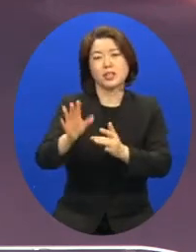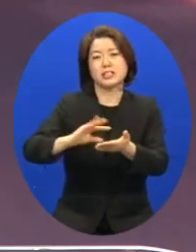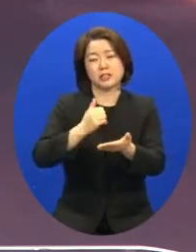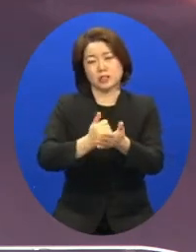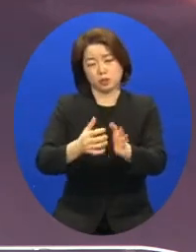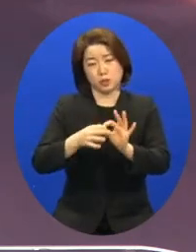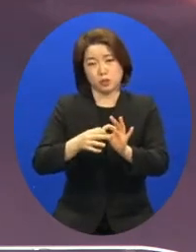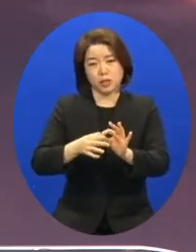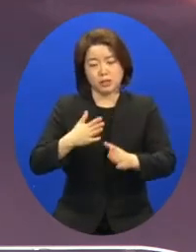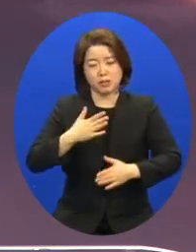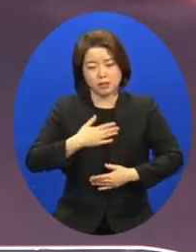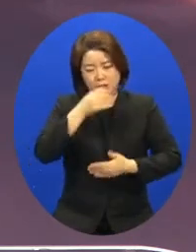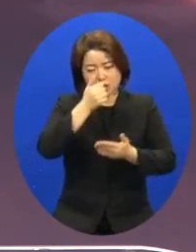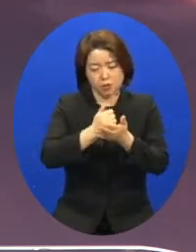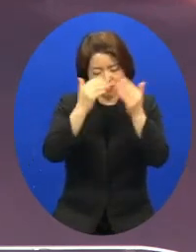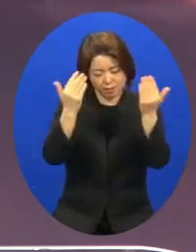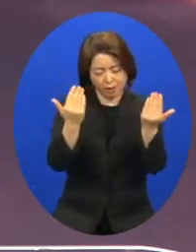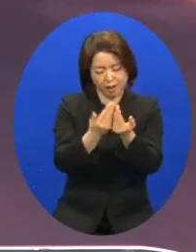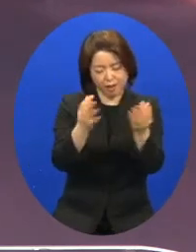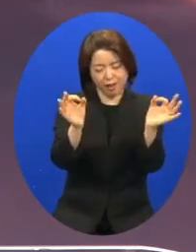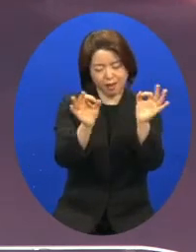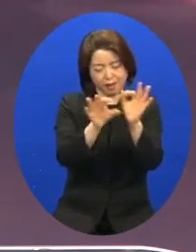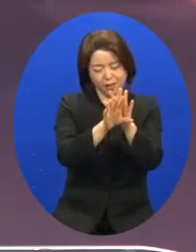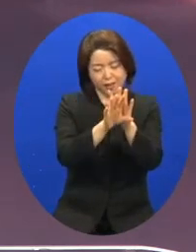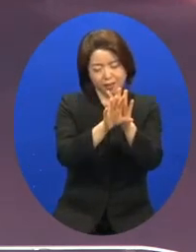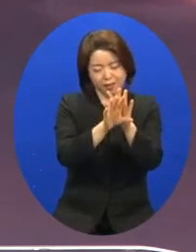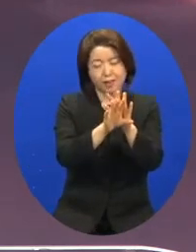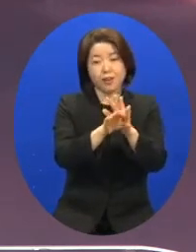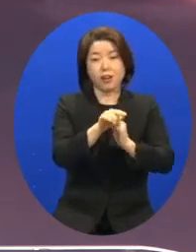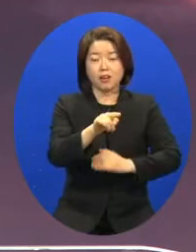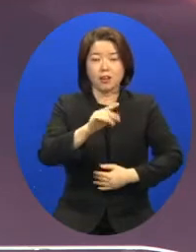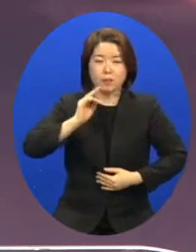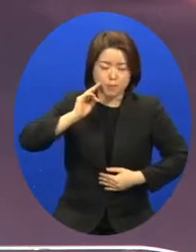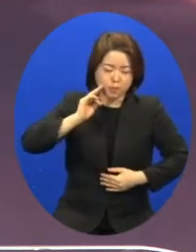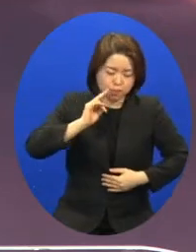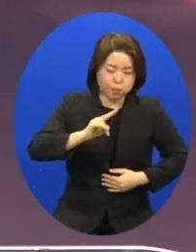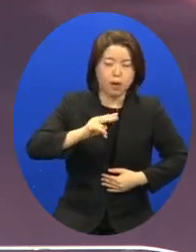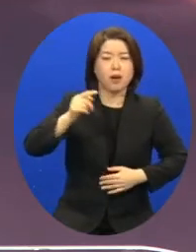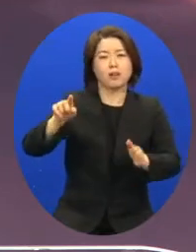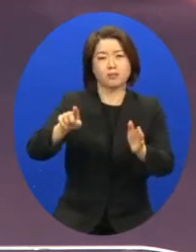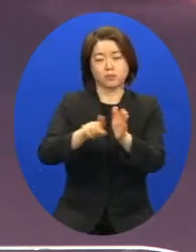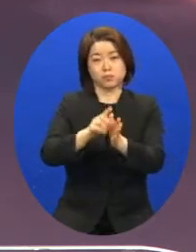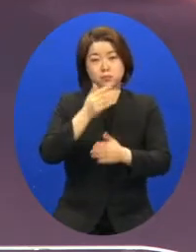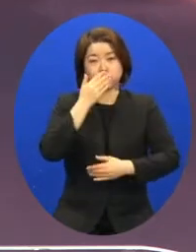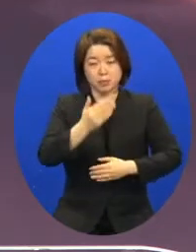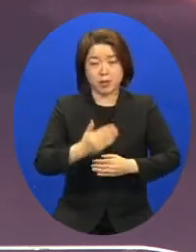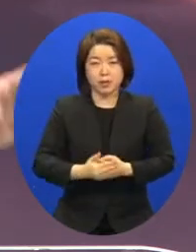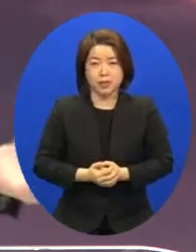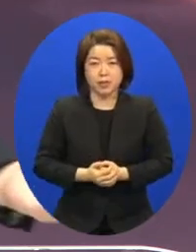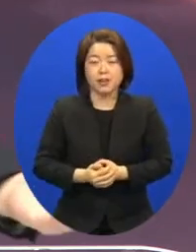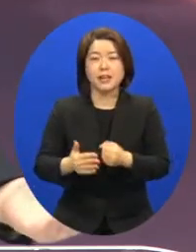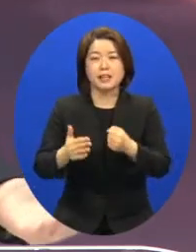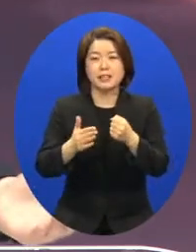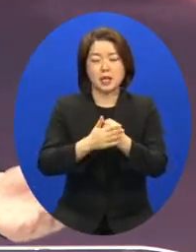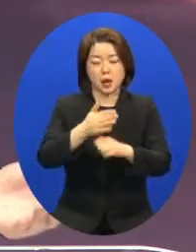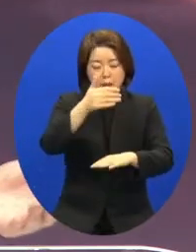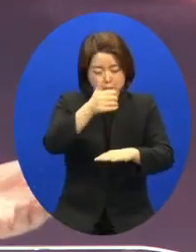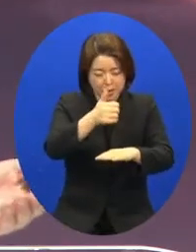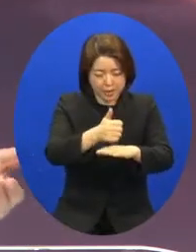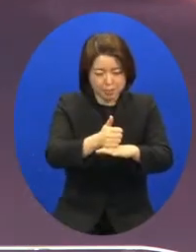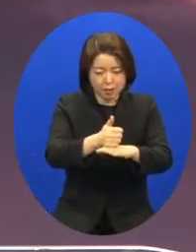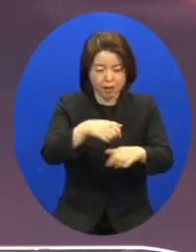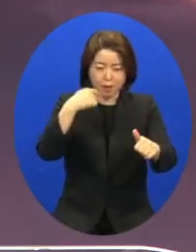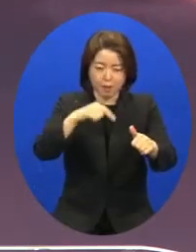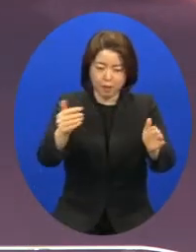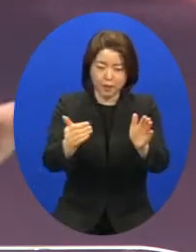내 죄를 다 사하셨구나. 그게 너무나 강하게 믿어지더라는 거예요. 그래서 마지막 수료식을 할 수 있게